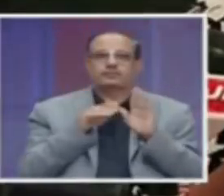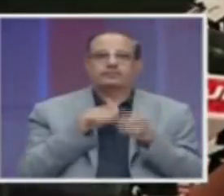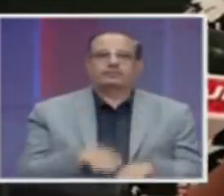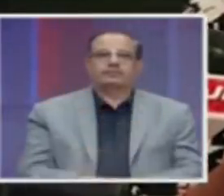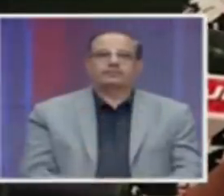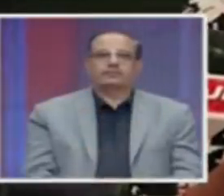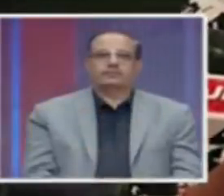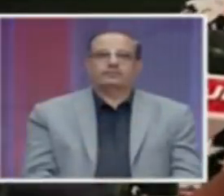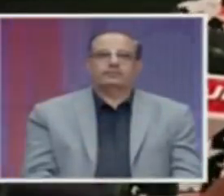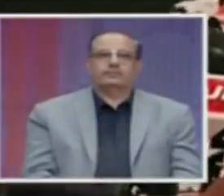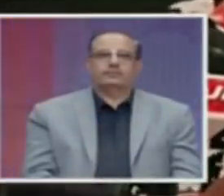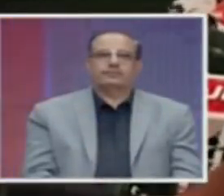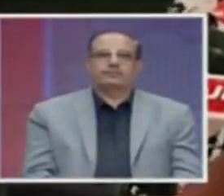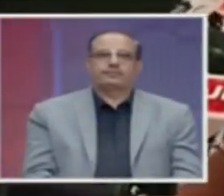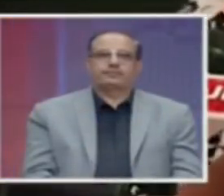الاقتراع.